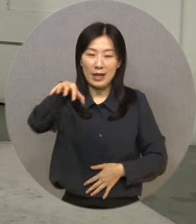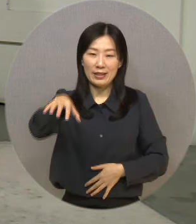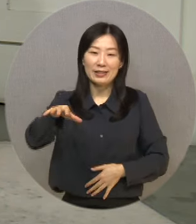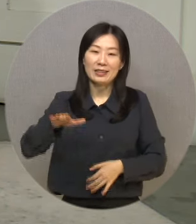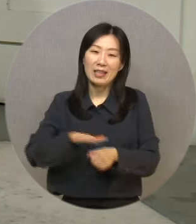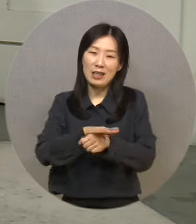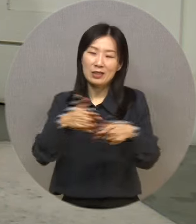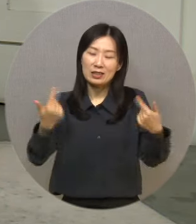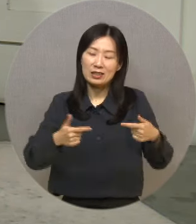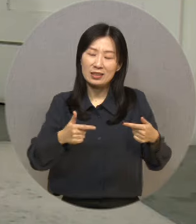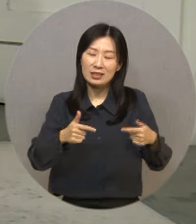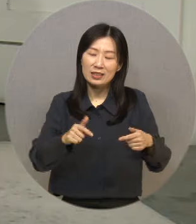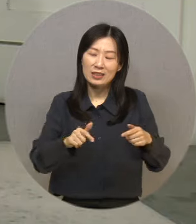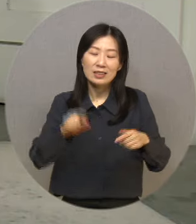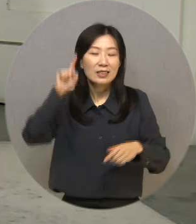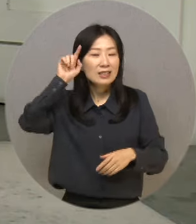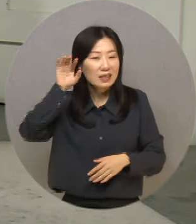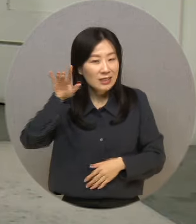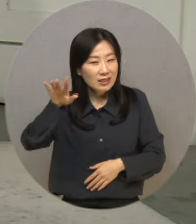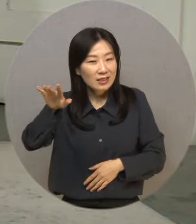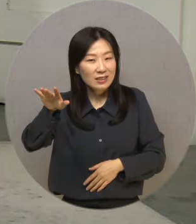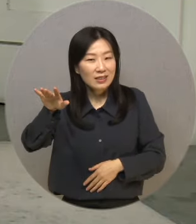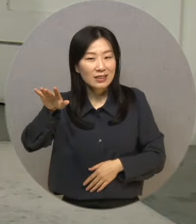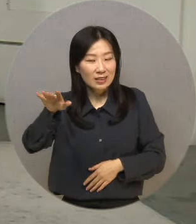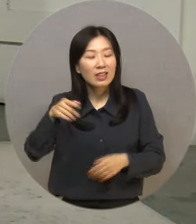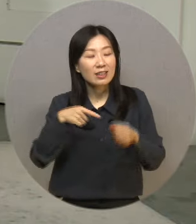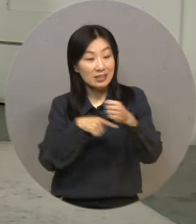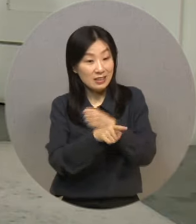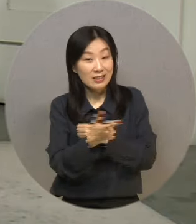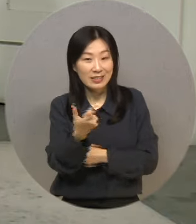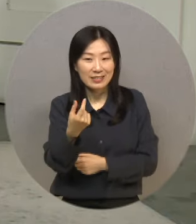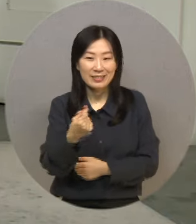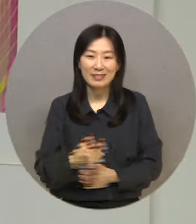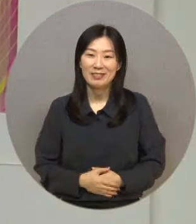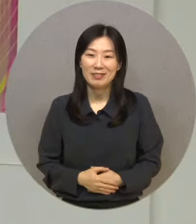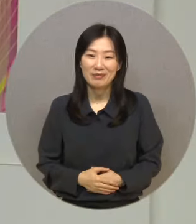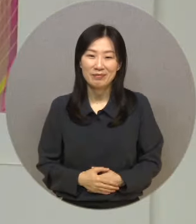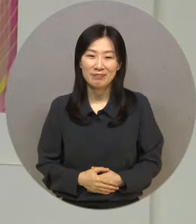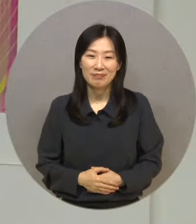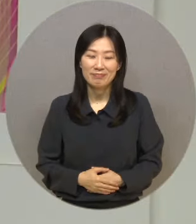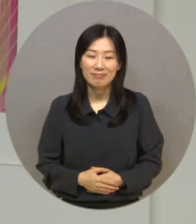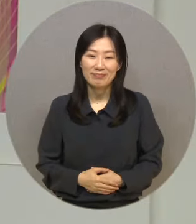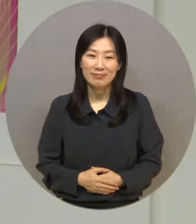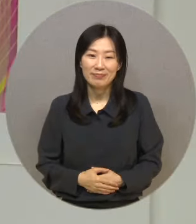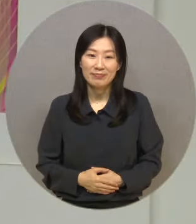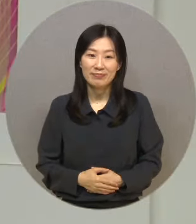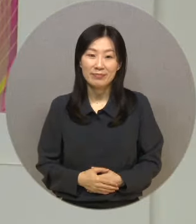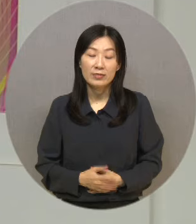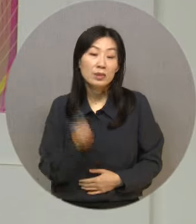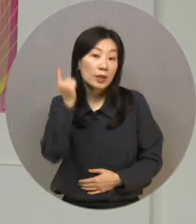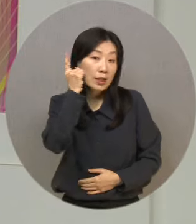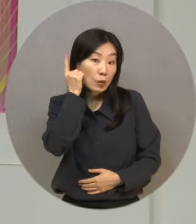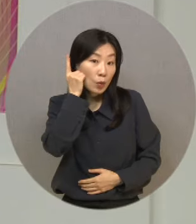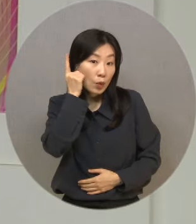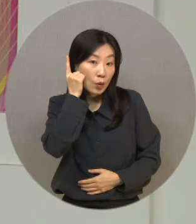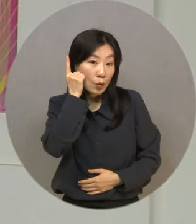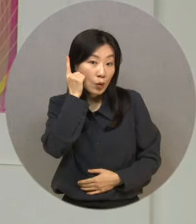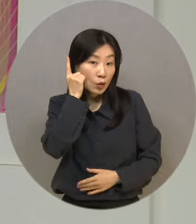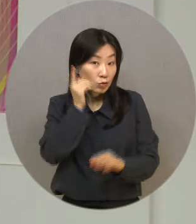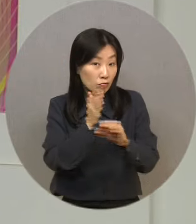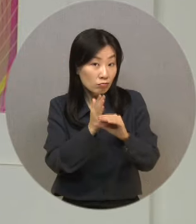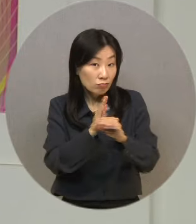네, 늘 가고 싶다. 네. 네, 그렇게 이제 뜻으로 받아들이겠습니다. 네. 네, 지금 그 핸드폰 켜고